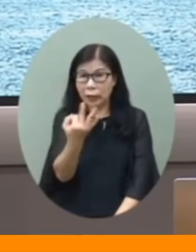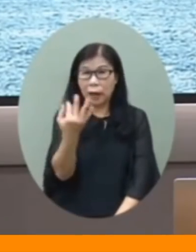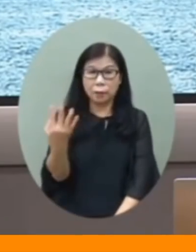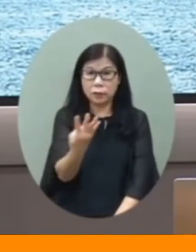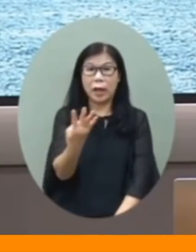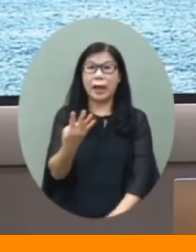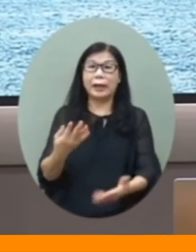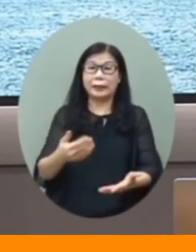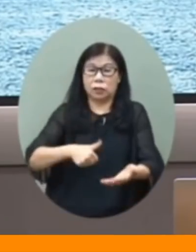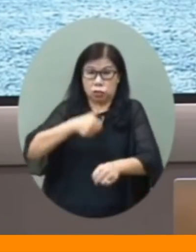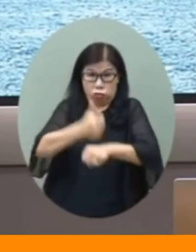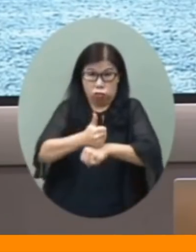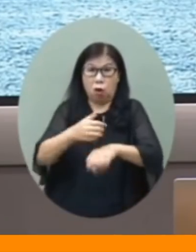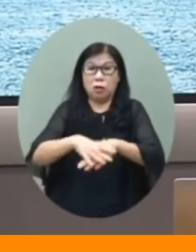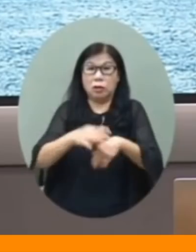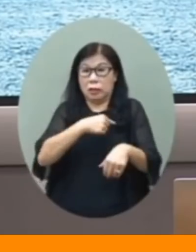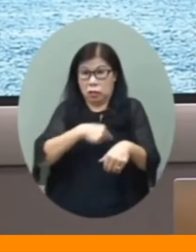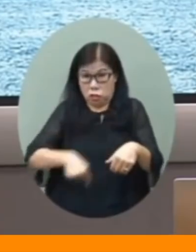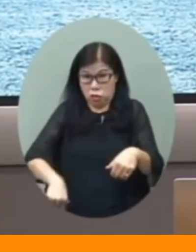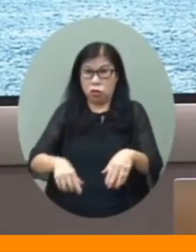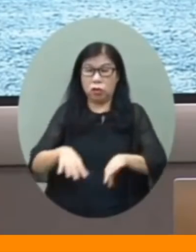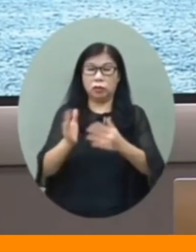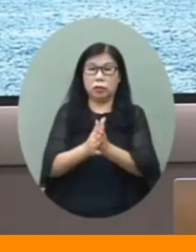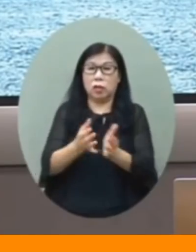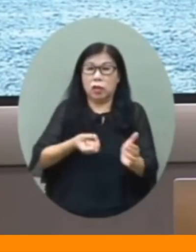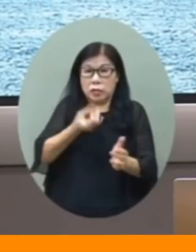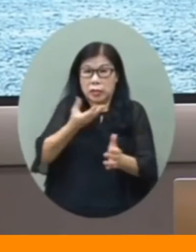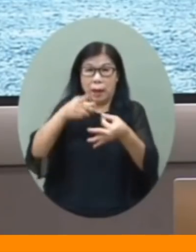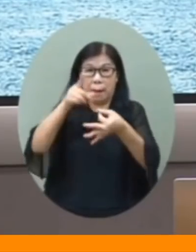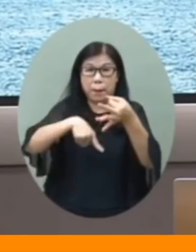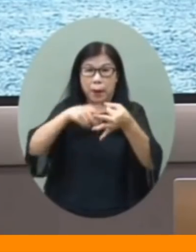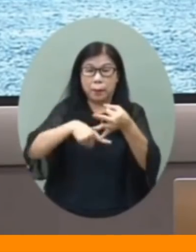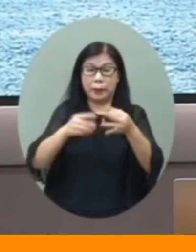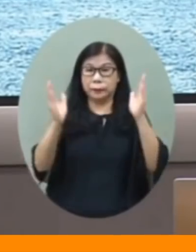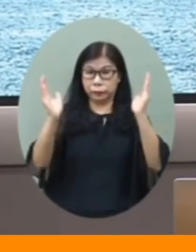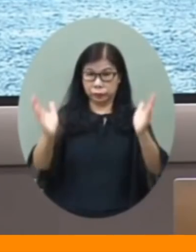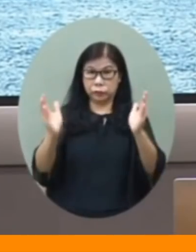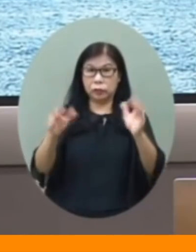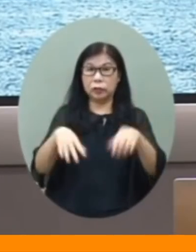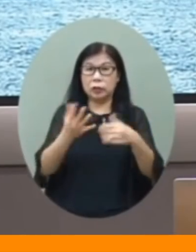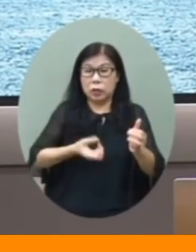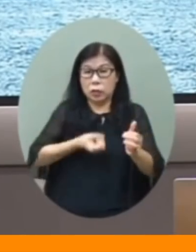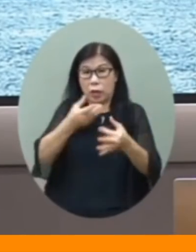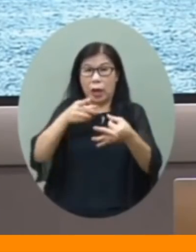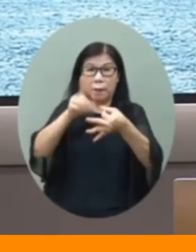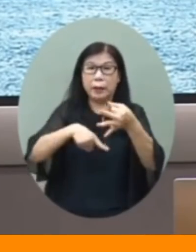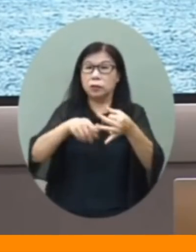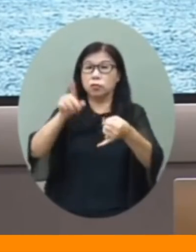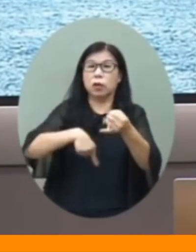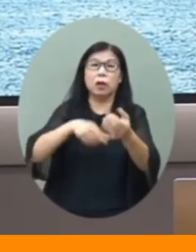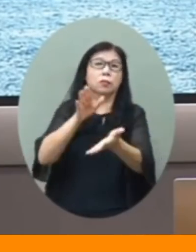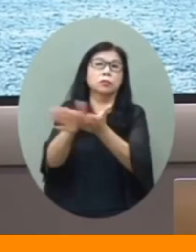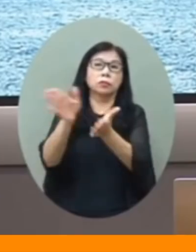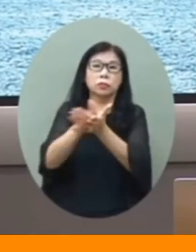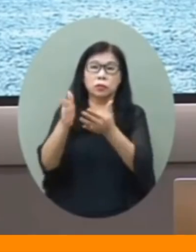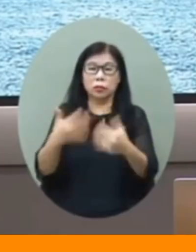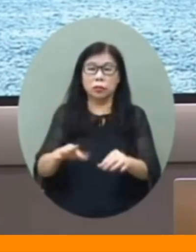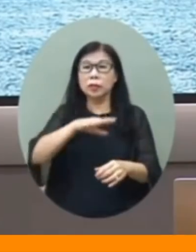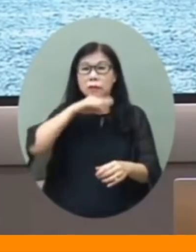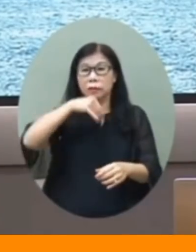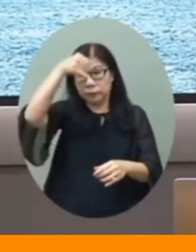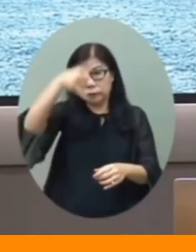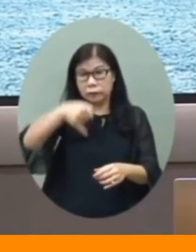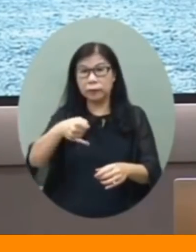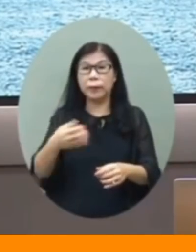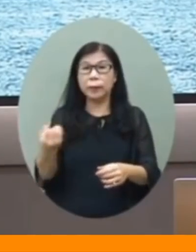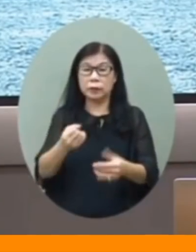嘅立法會議員喺今次被提名嘅期間。個提名係無效，咁如果第日即